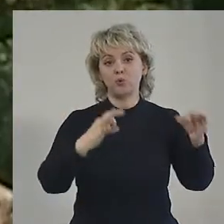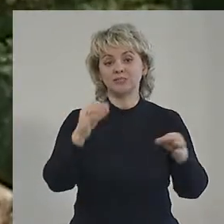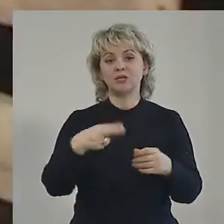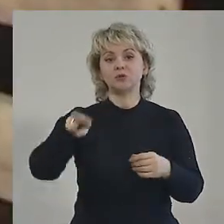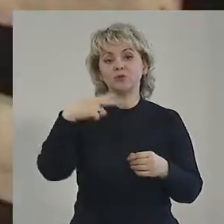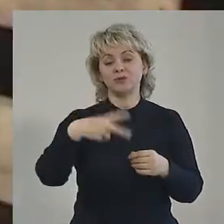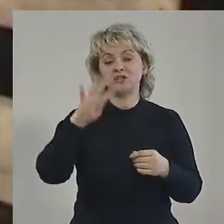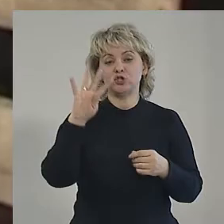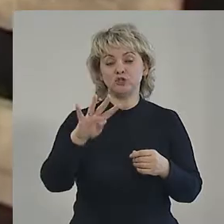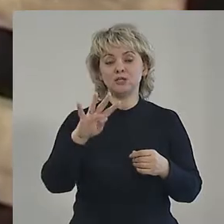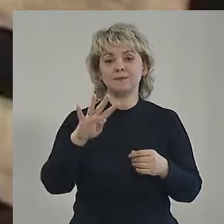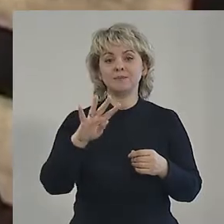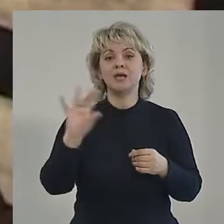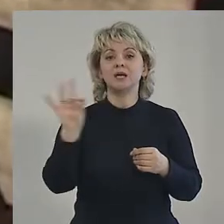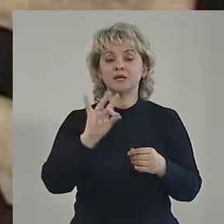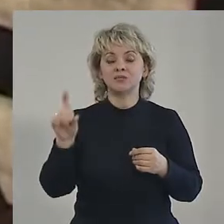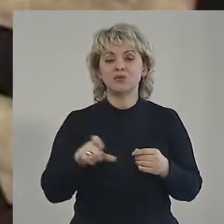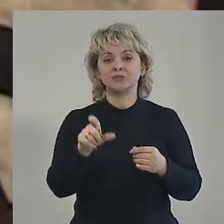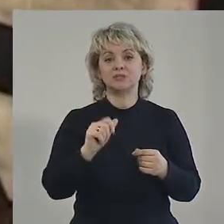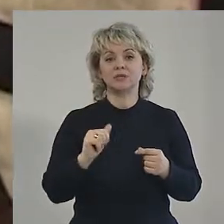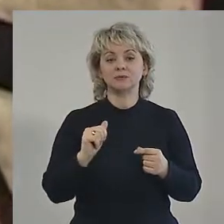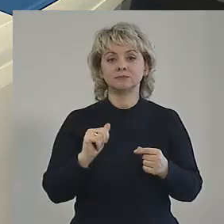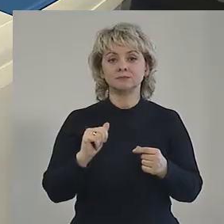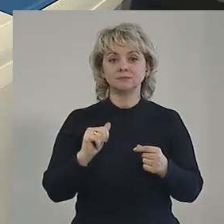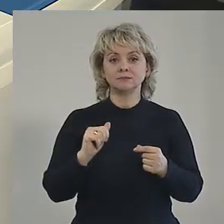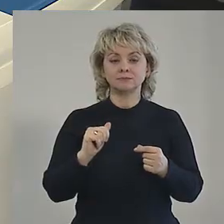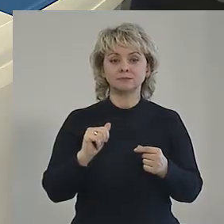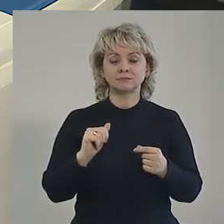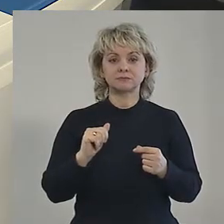Руслан Хамчиев, Дон-24, Ростов-на-Дону.